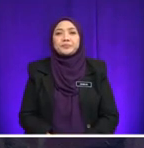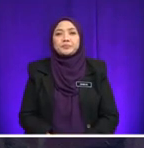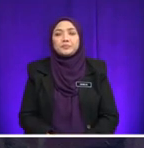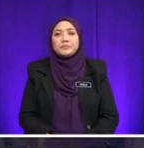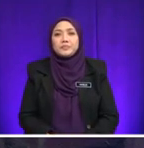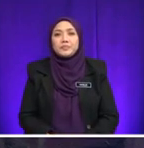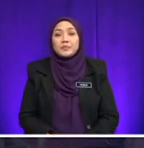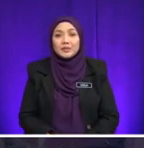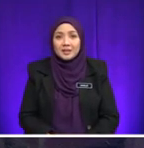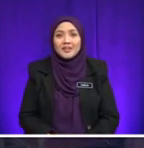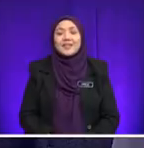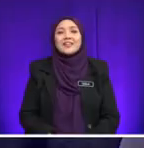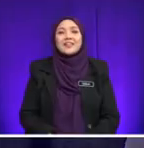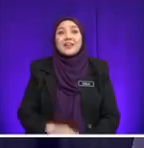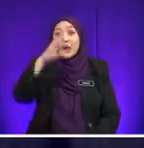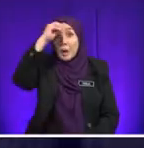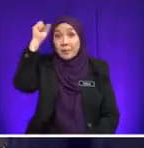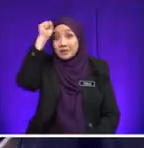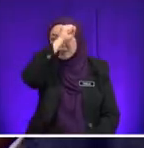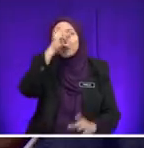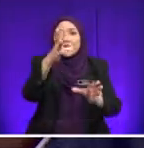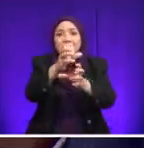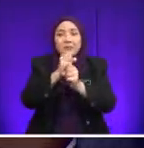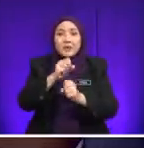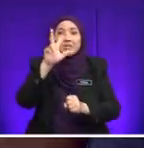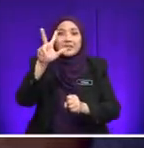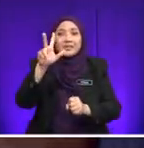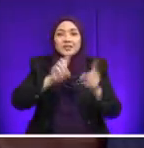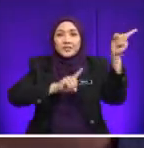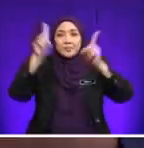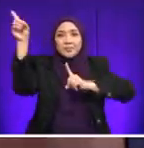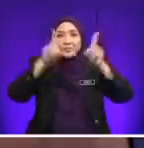dengan tiga lagi bintang tiga lagi bintang